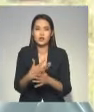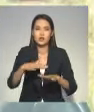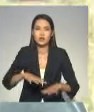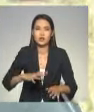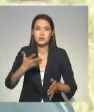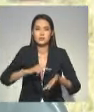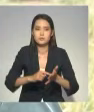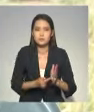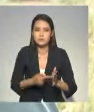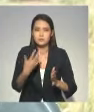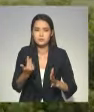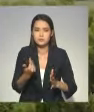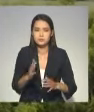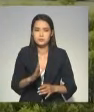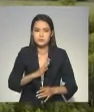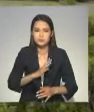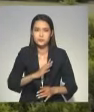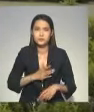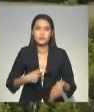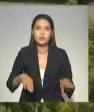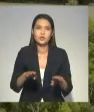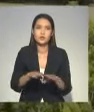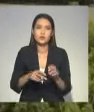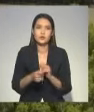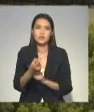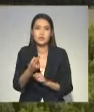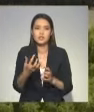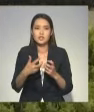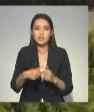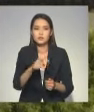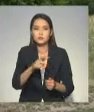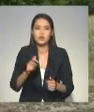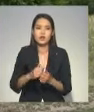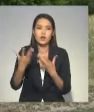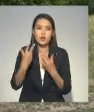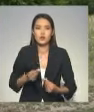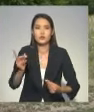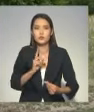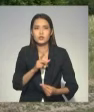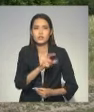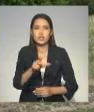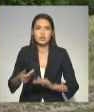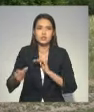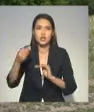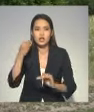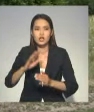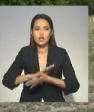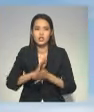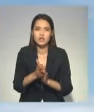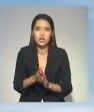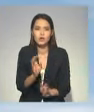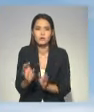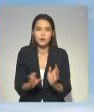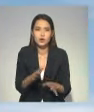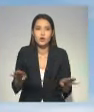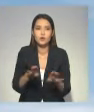Осы жылда 3 хаттама толтырдым. Орманшылар 19 мың гектардан астам алқапты күні бойы күзетіп, қауіптің алдын алу шараларын қалтқысыз атқарады. Мұндай